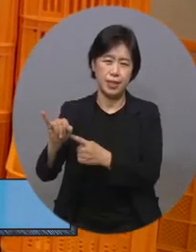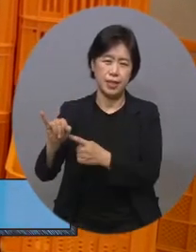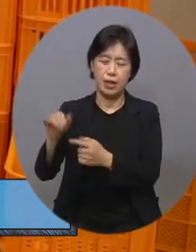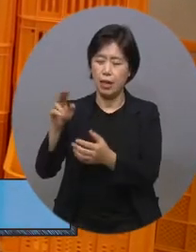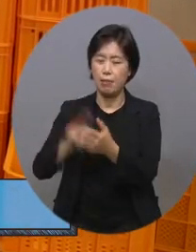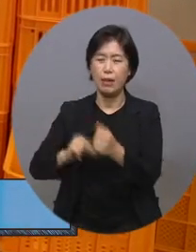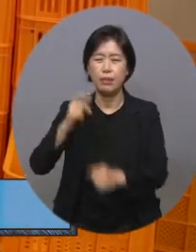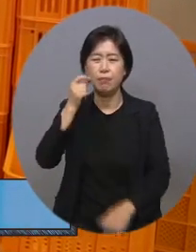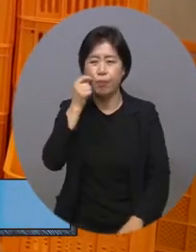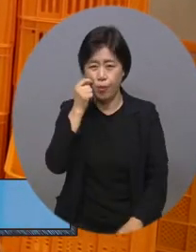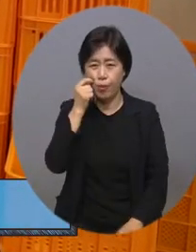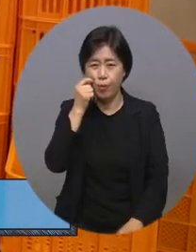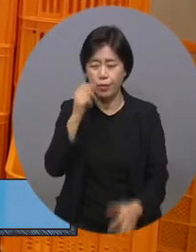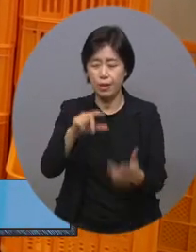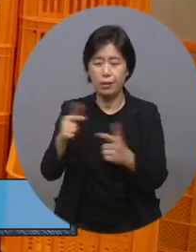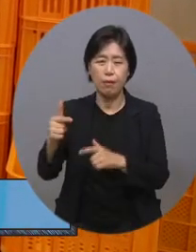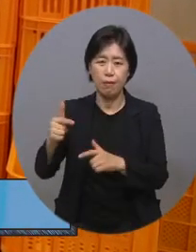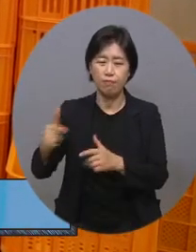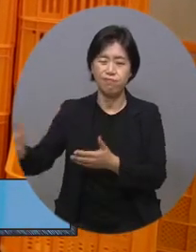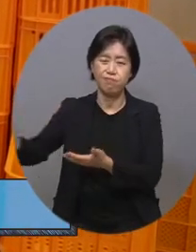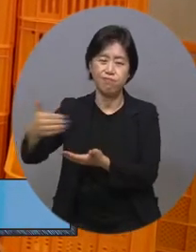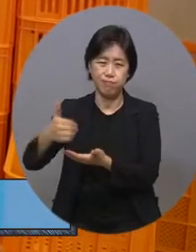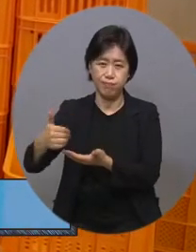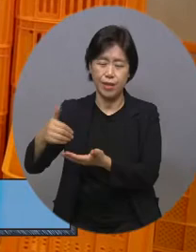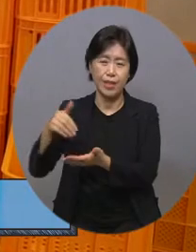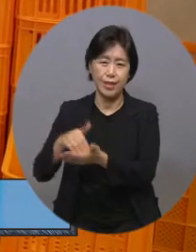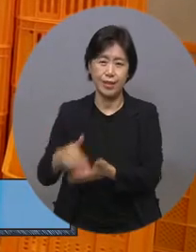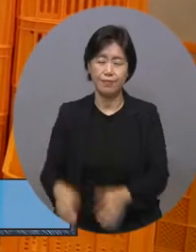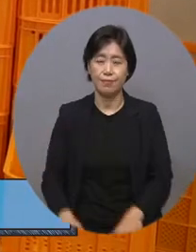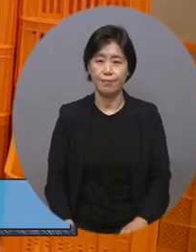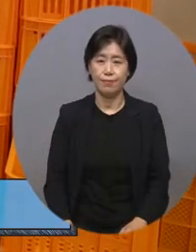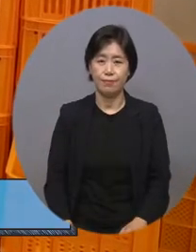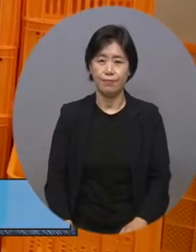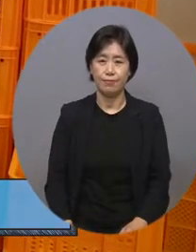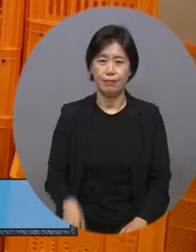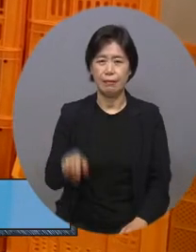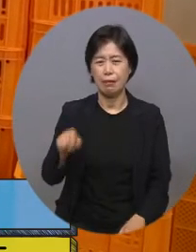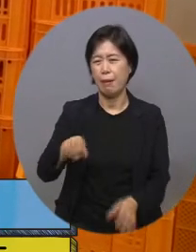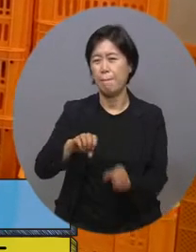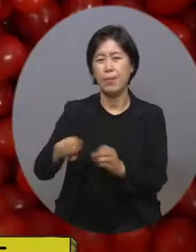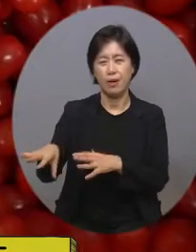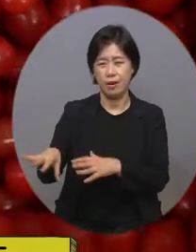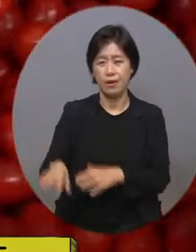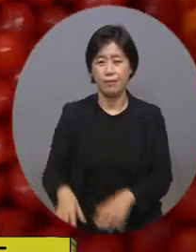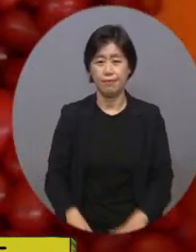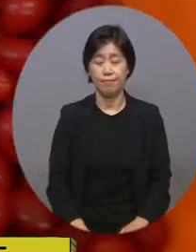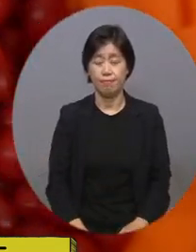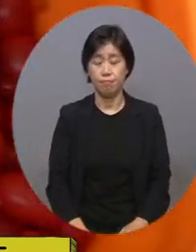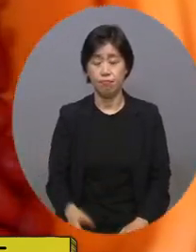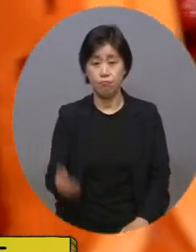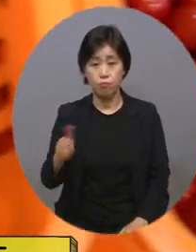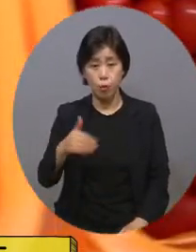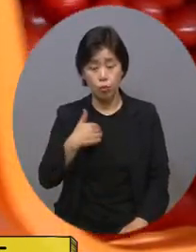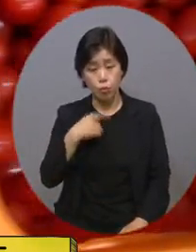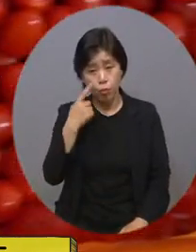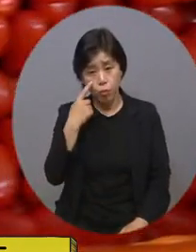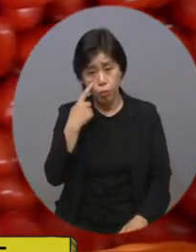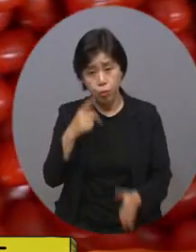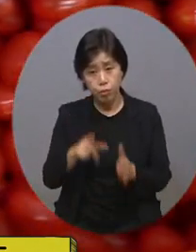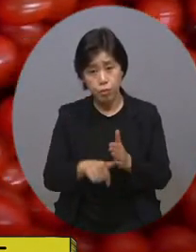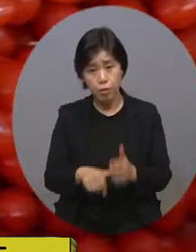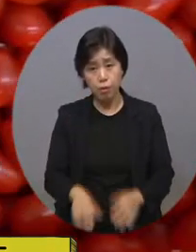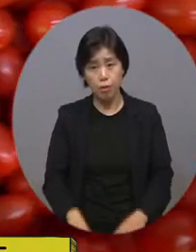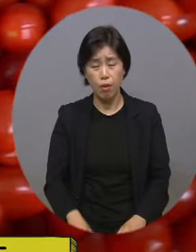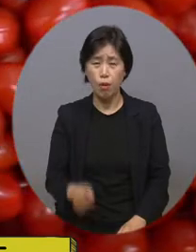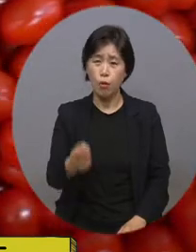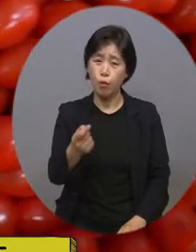부분을 걸러내는 과정이었습니다. 저거는 이제 버리는 거죠. 근데 제가 대충 보기에는 네.